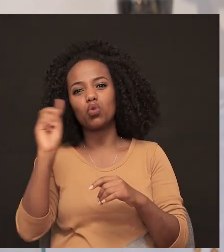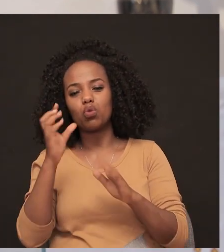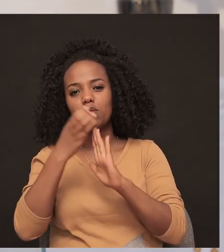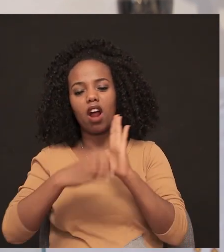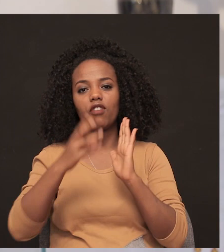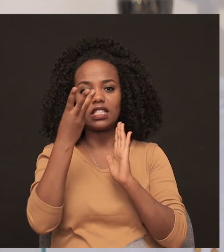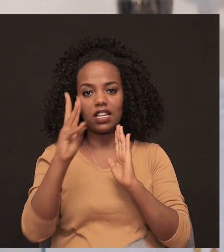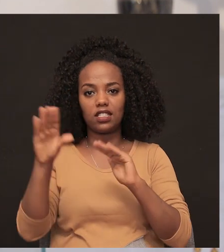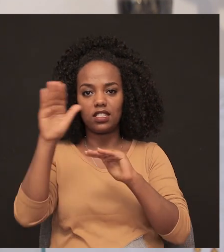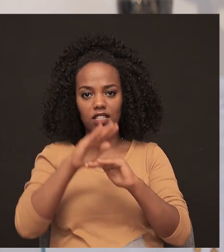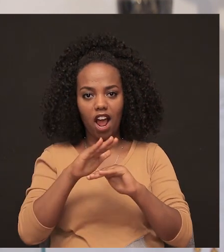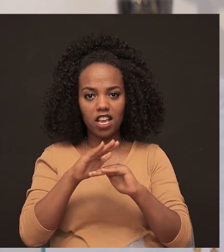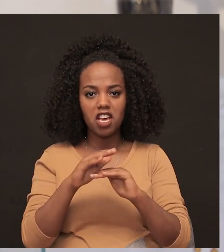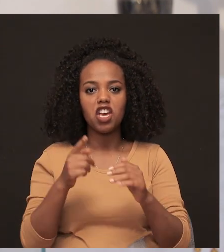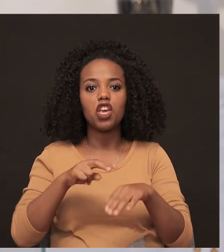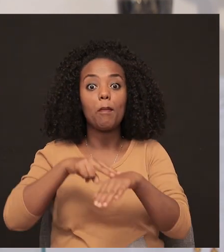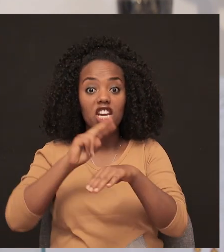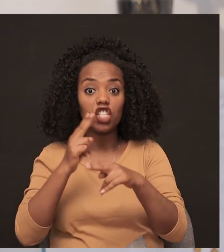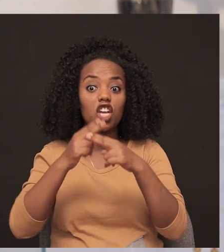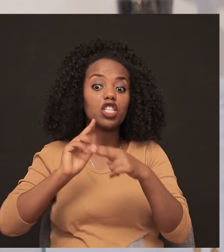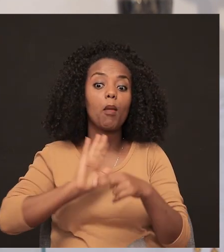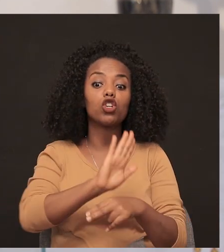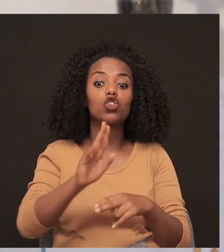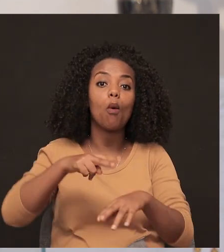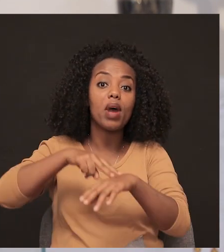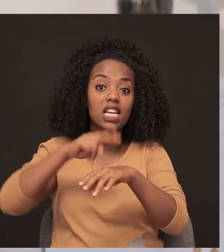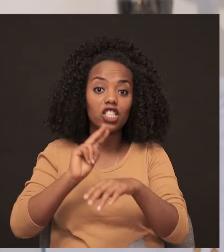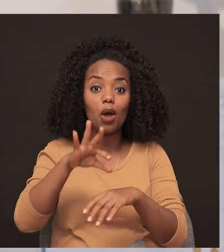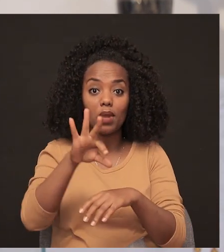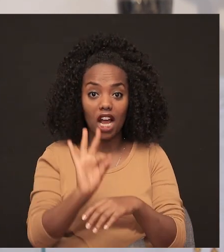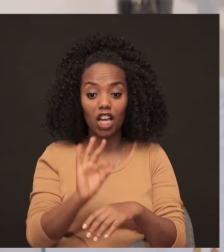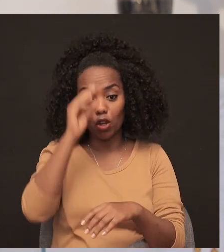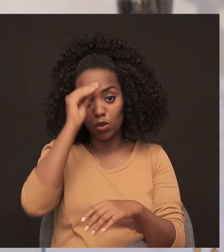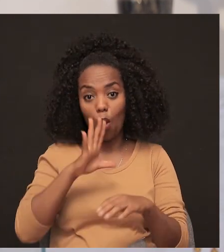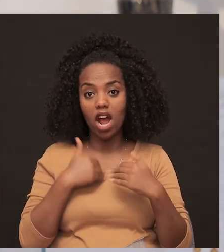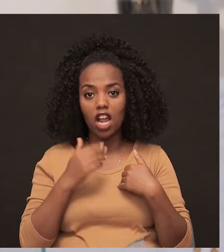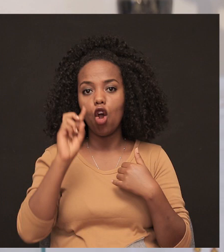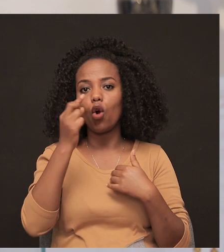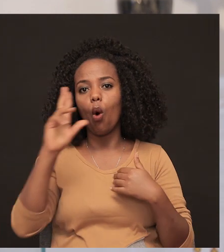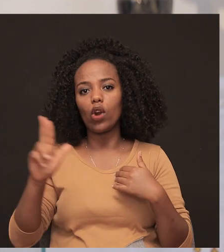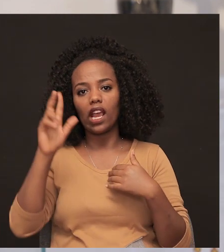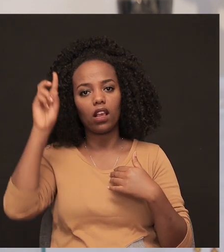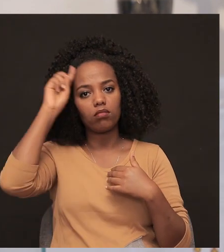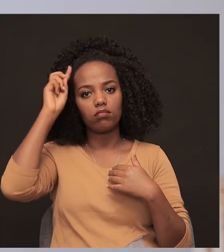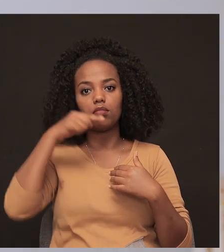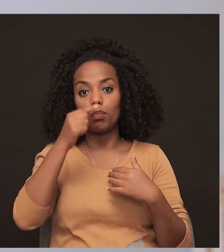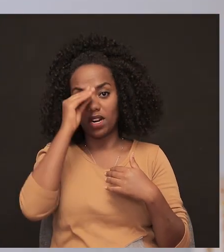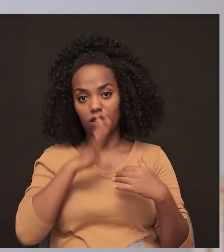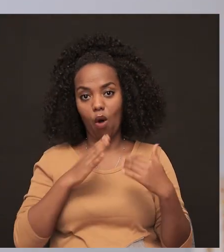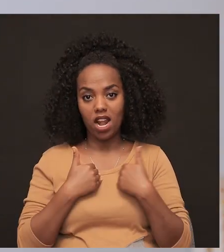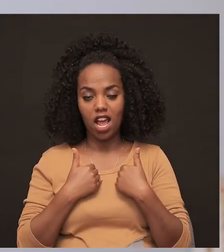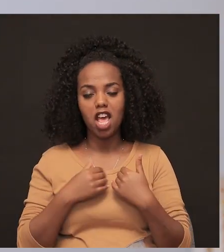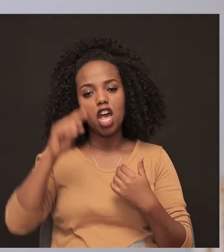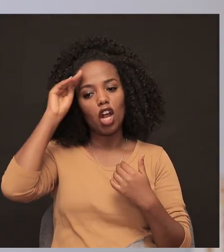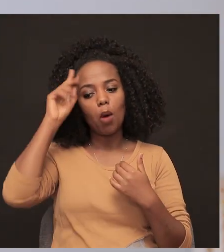16 ላይ የመነሻቸውን የስማቸውን መነሻ የምናገኘው ሰው እዛ ላይ አለ። ቆሬ የሚባለው ከሙሴና